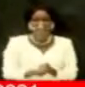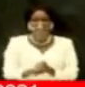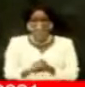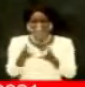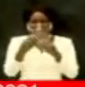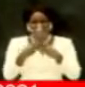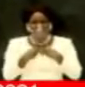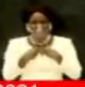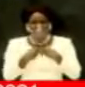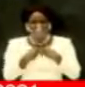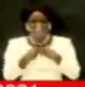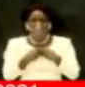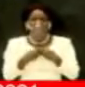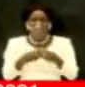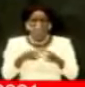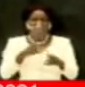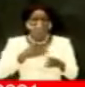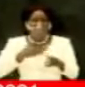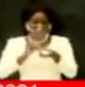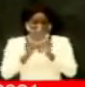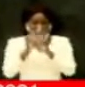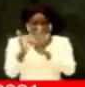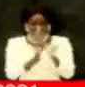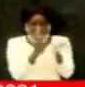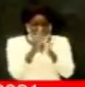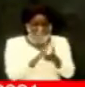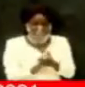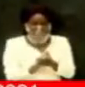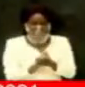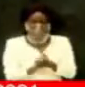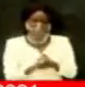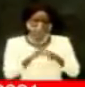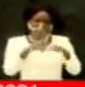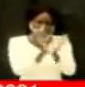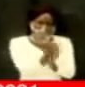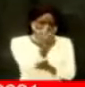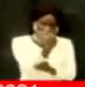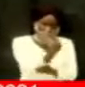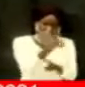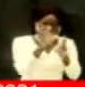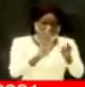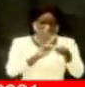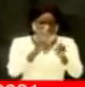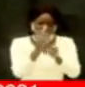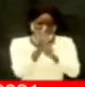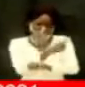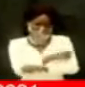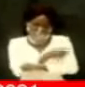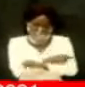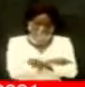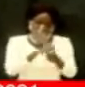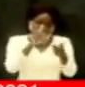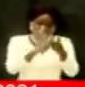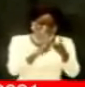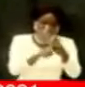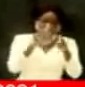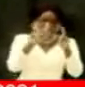za mchipatala komanso azathu amene adutsa zaka 60 komanso amene ali ndi